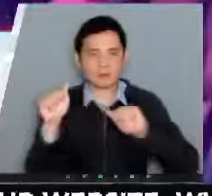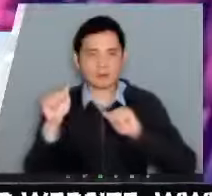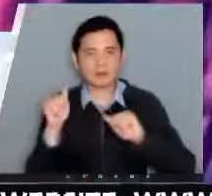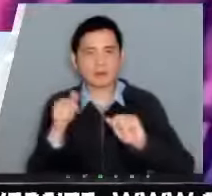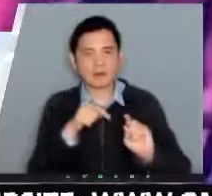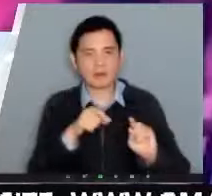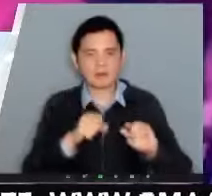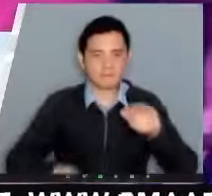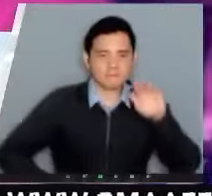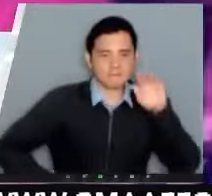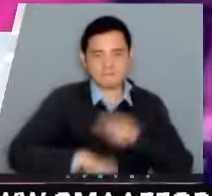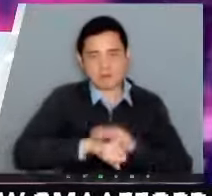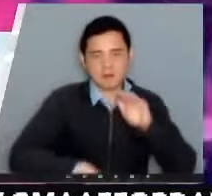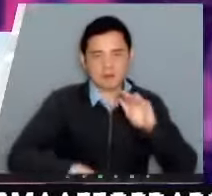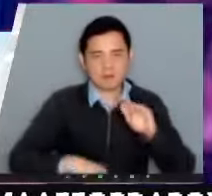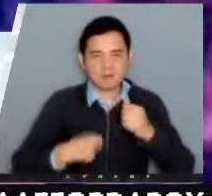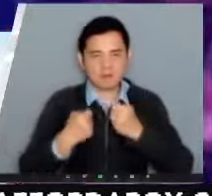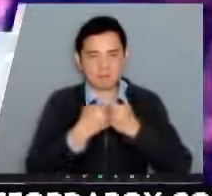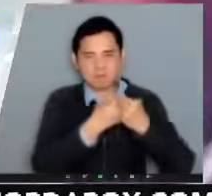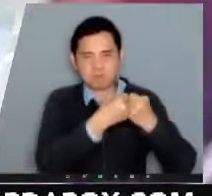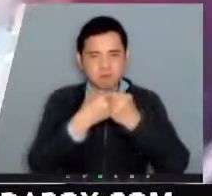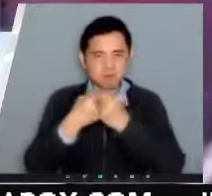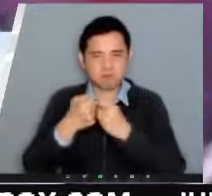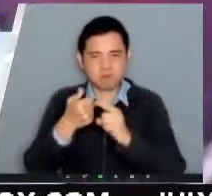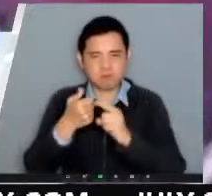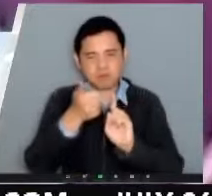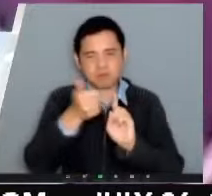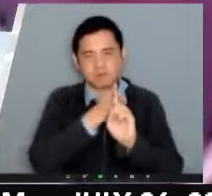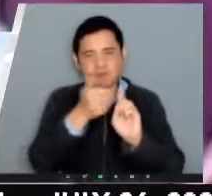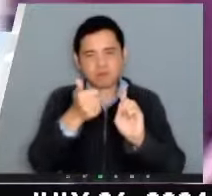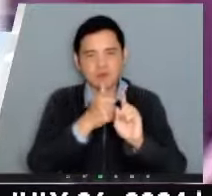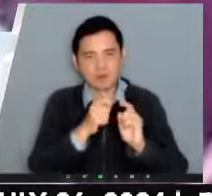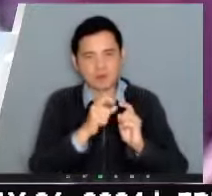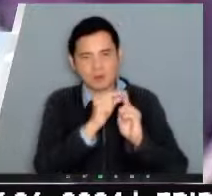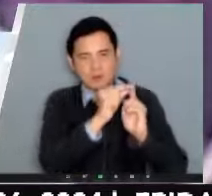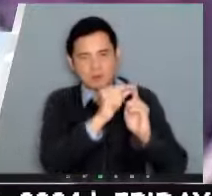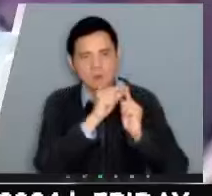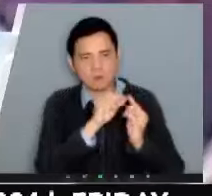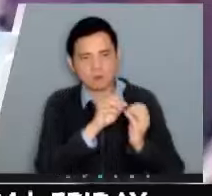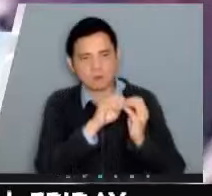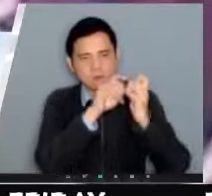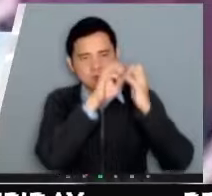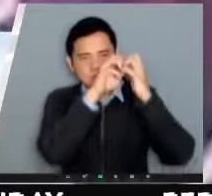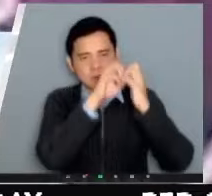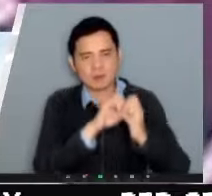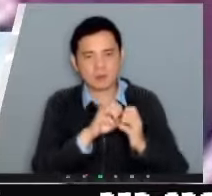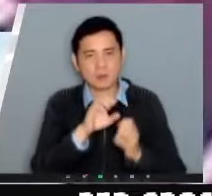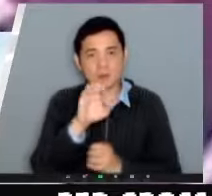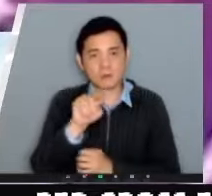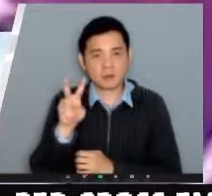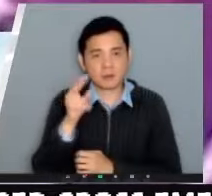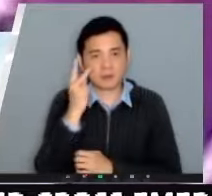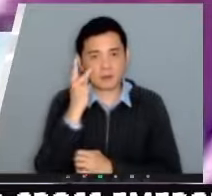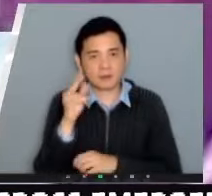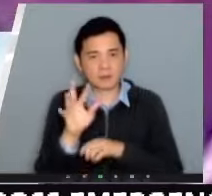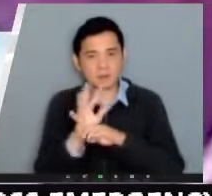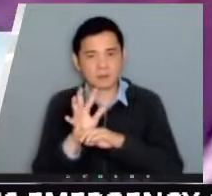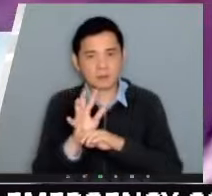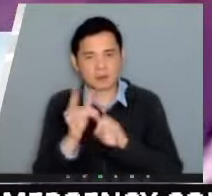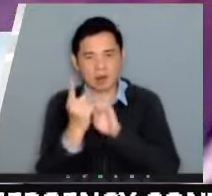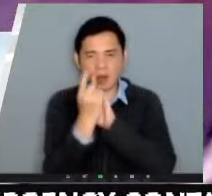dalawa ang isa pang grupo na nauwi sa pagtatalo. Sa hiwalay na CCTV, makikita ang kumprontasyon ng dalawang